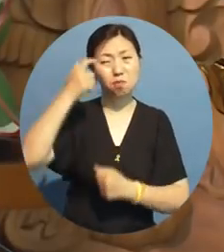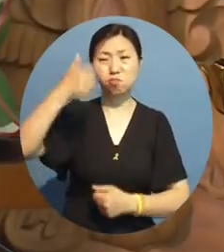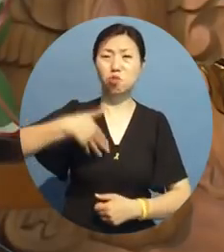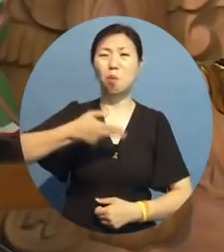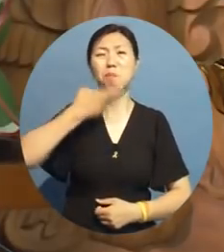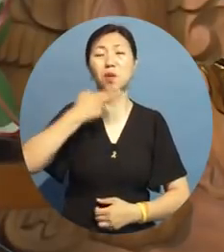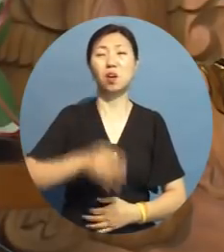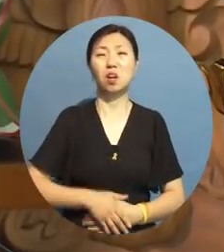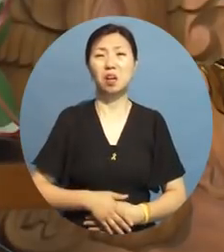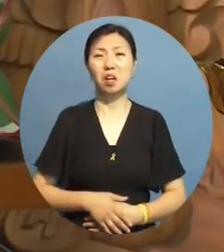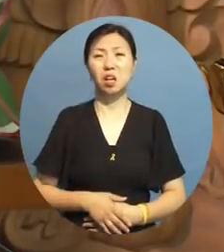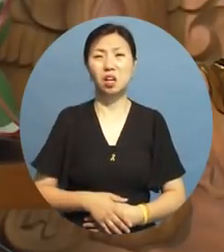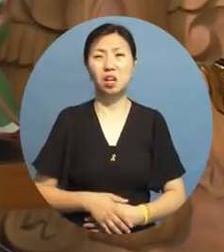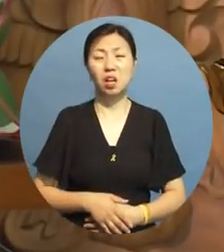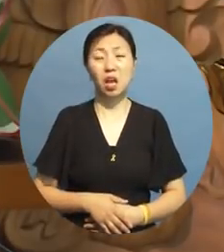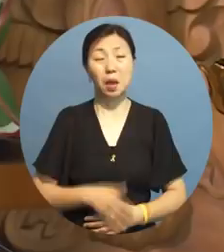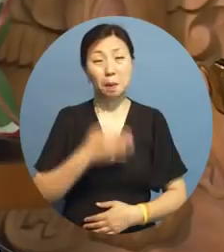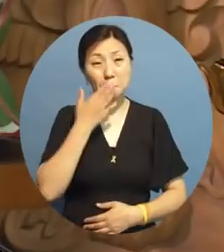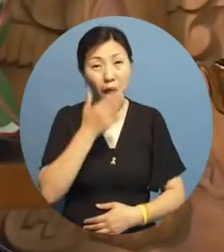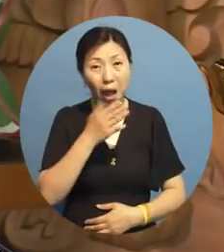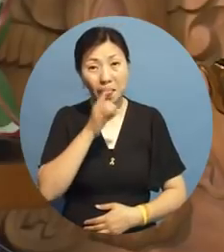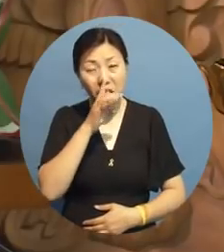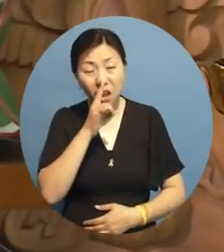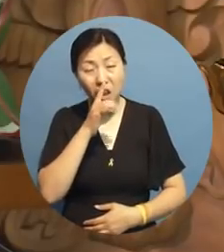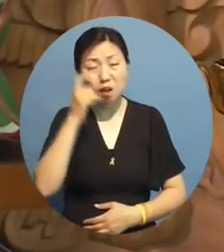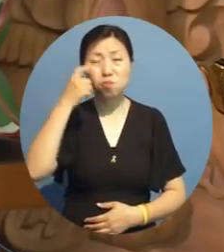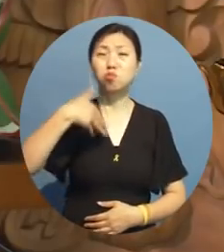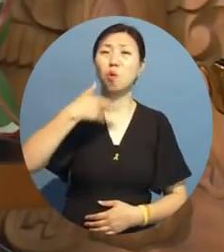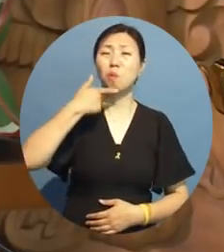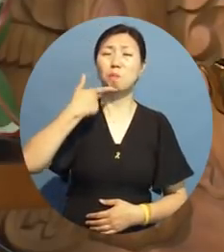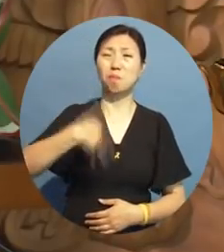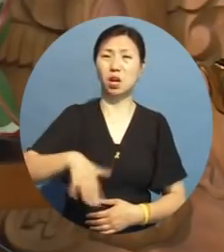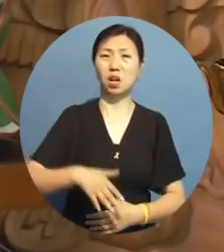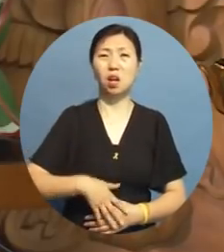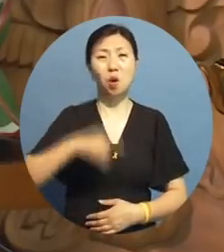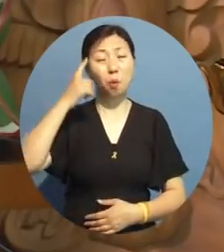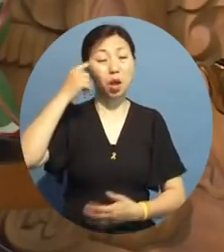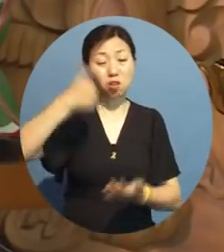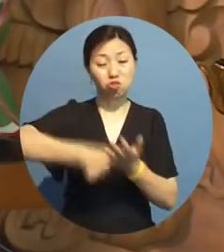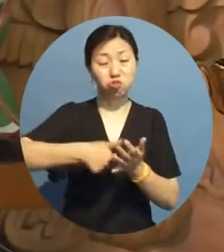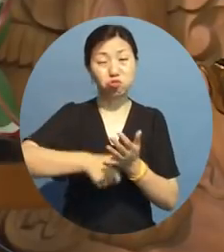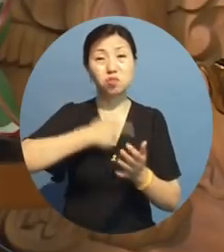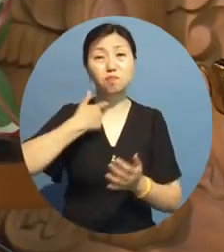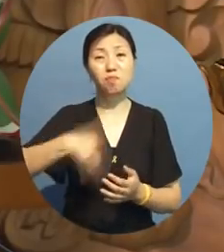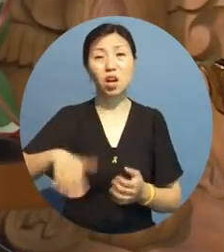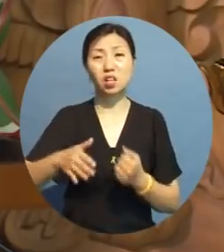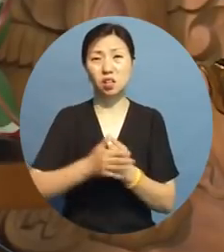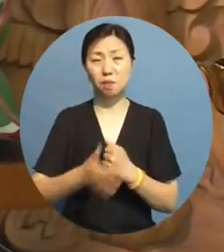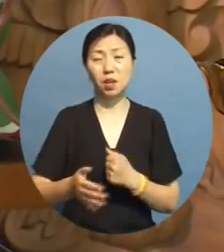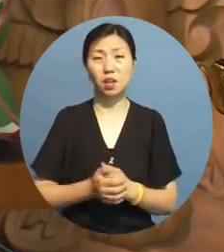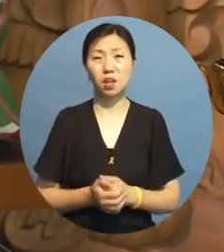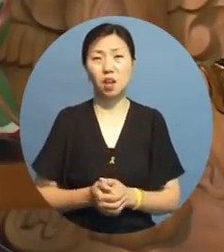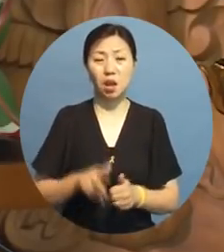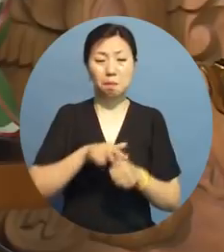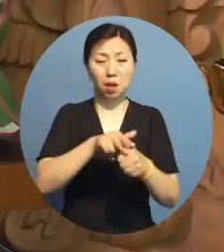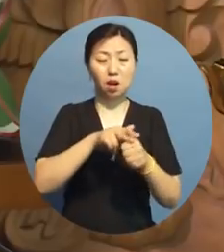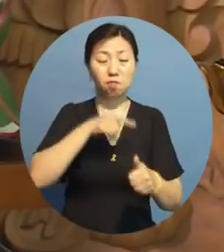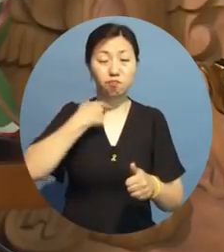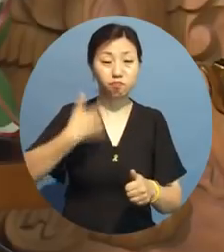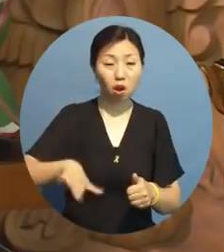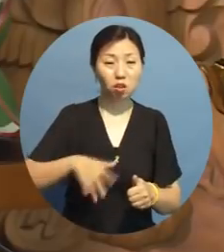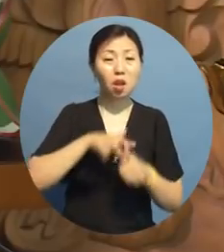없어. 되니 안 되니 이런 질문도 할 거 없잖아. 안 하는데 뭐 질문할 게 있어. 말 안 타는데 안 타지는지 어떻게 알아 자기가.